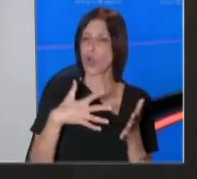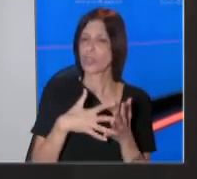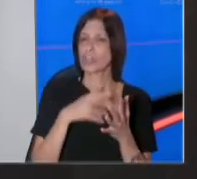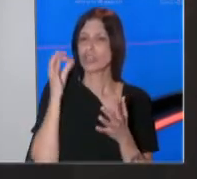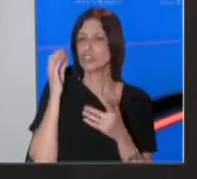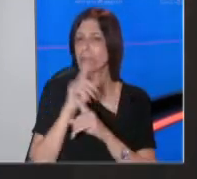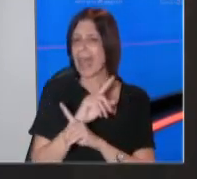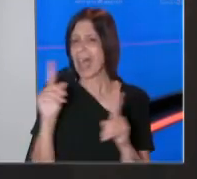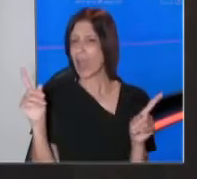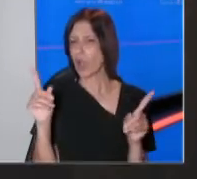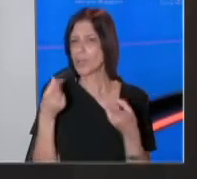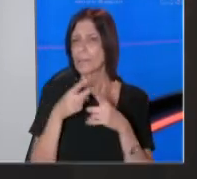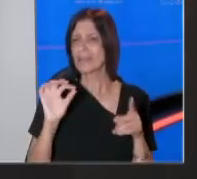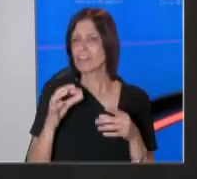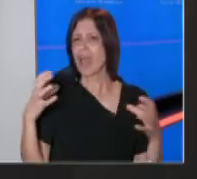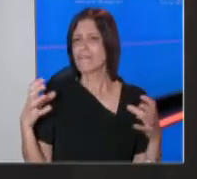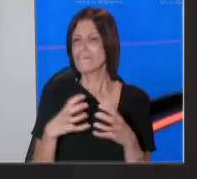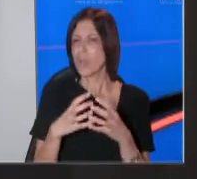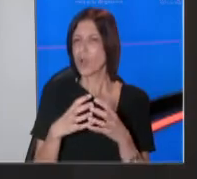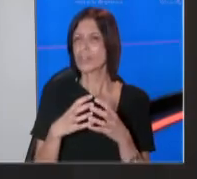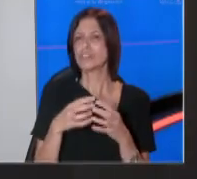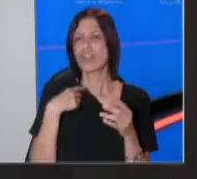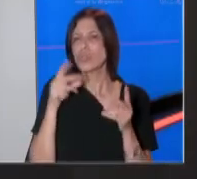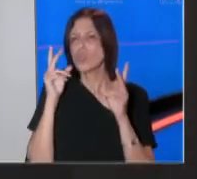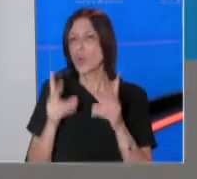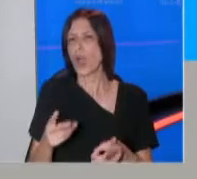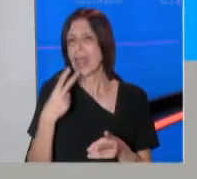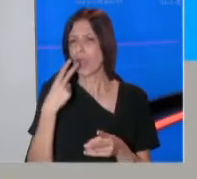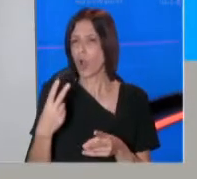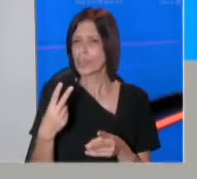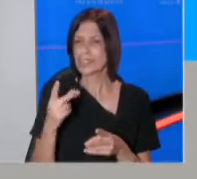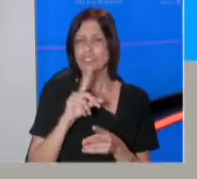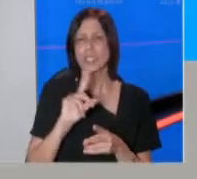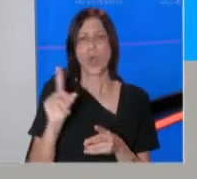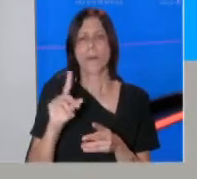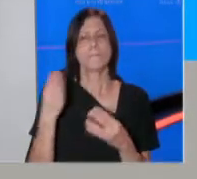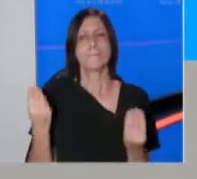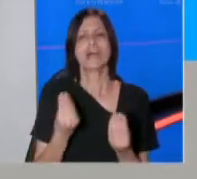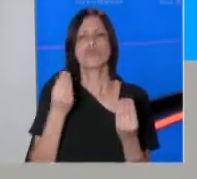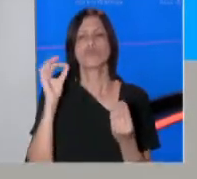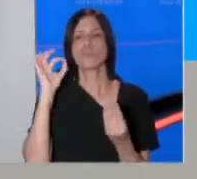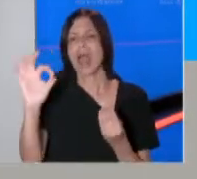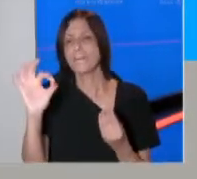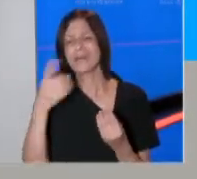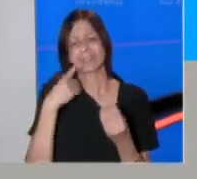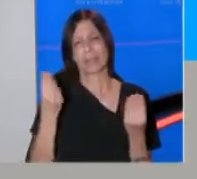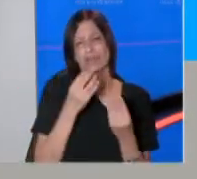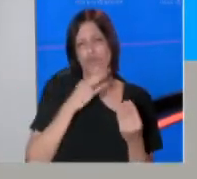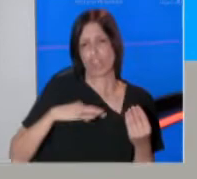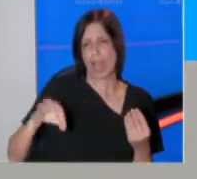נשים אחרות ממגוון של חברות, כדי שבאמת נוכל לראות שזה לא משהו שלהם, זה משהו